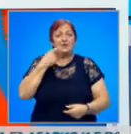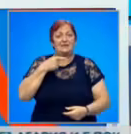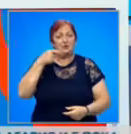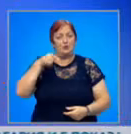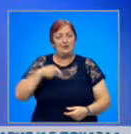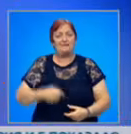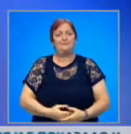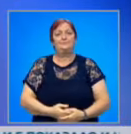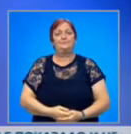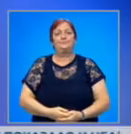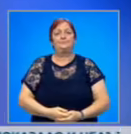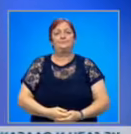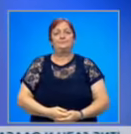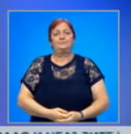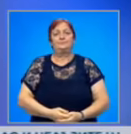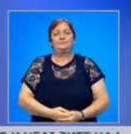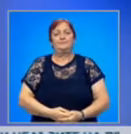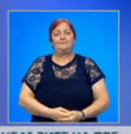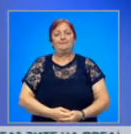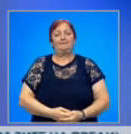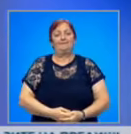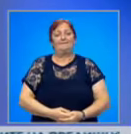отказаното днес. Добър вечер!